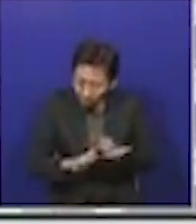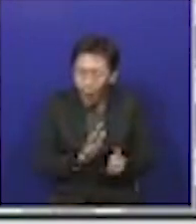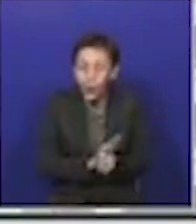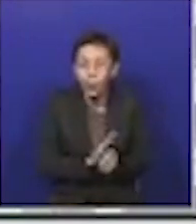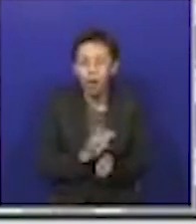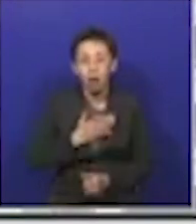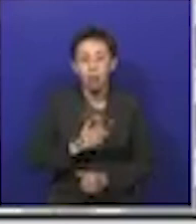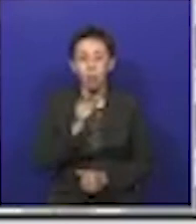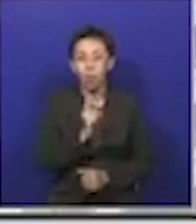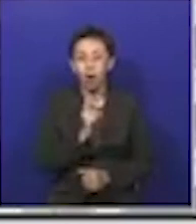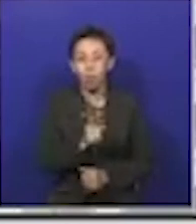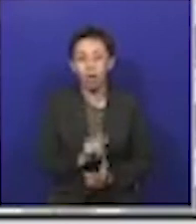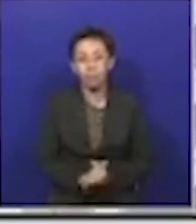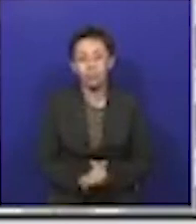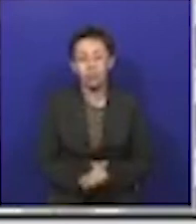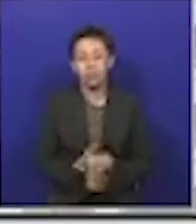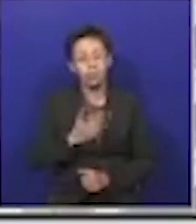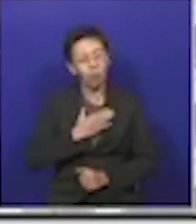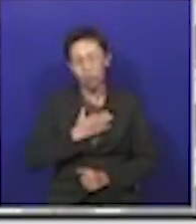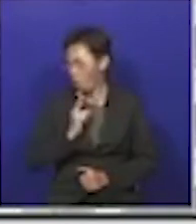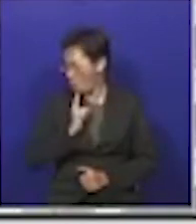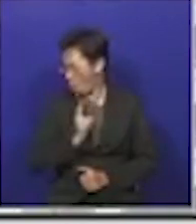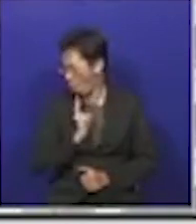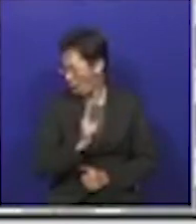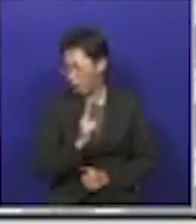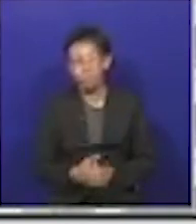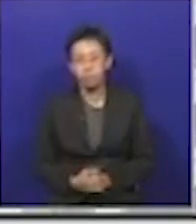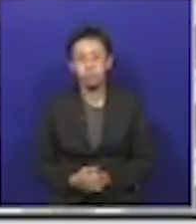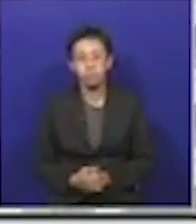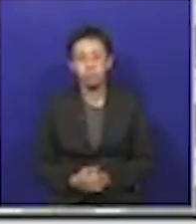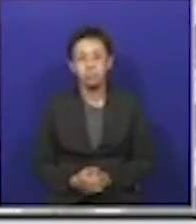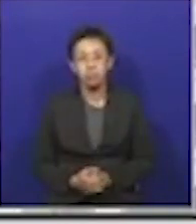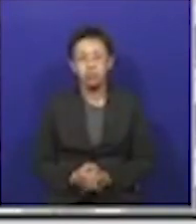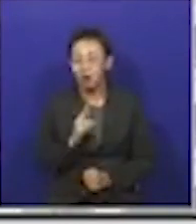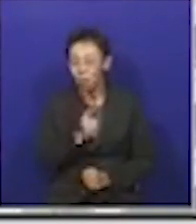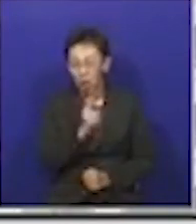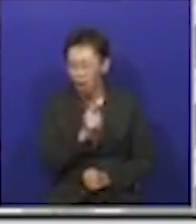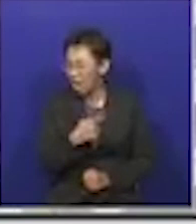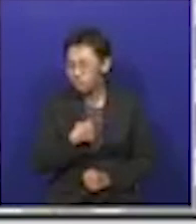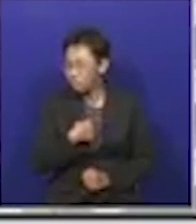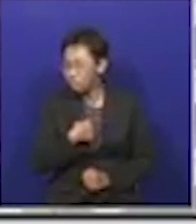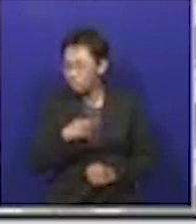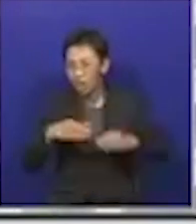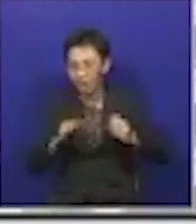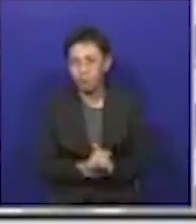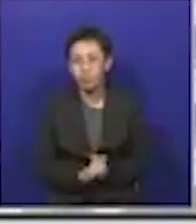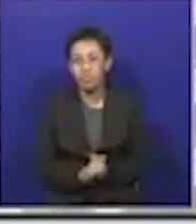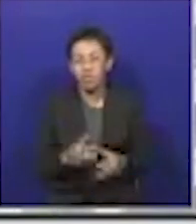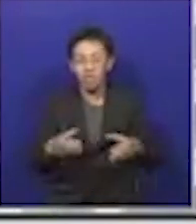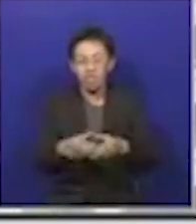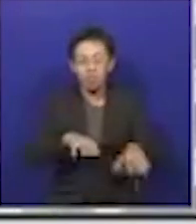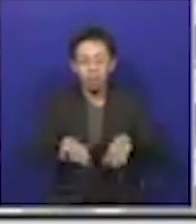ขอตำหนิท่านอย่างรุนแรงแล้วไม่นับถือฮะฝีมือทีมบริห